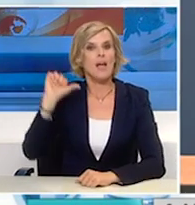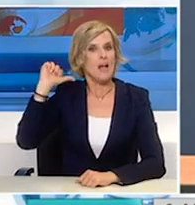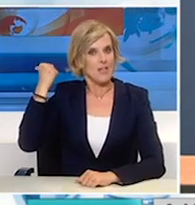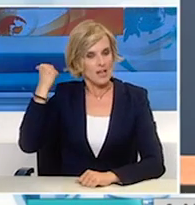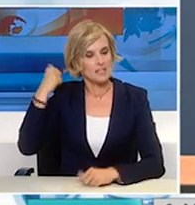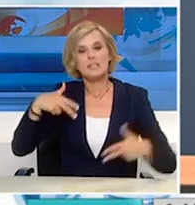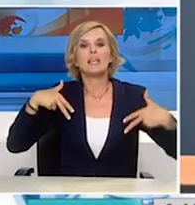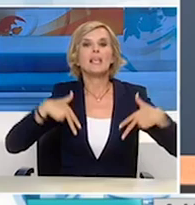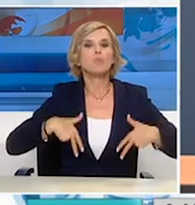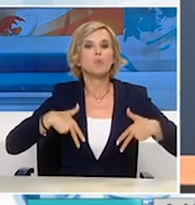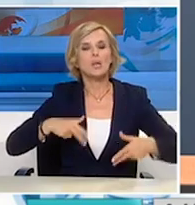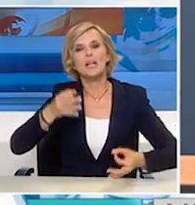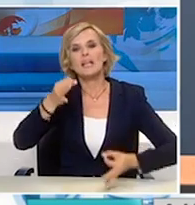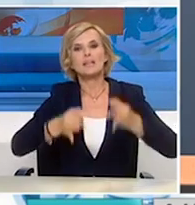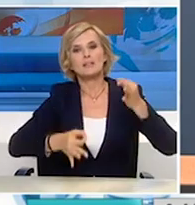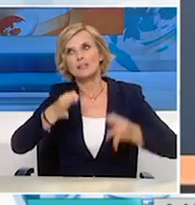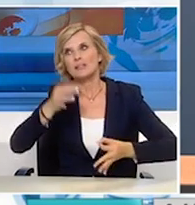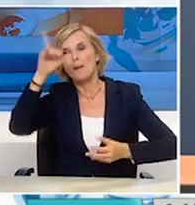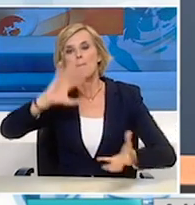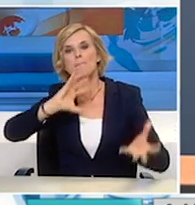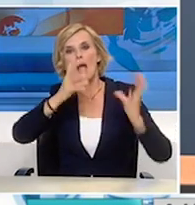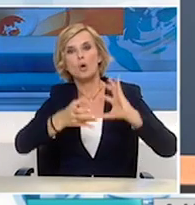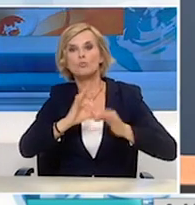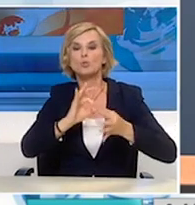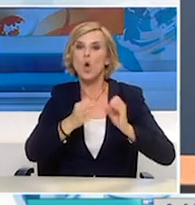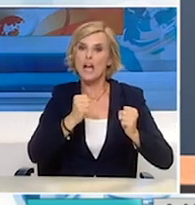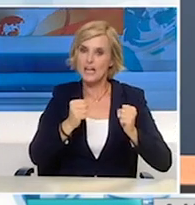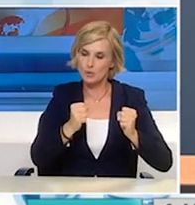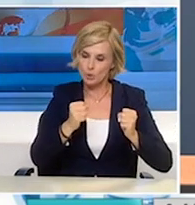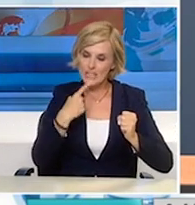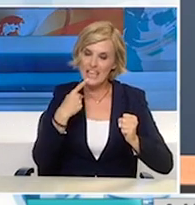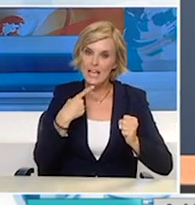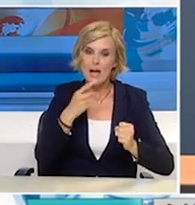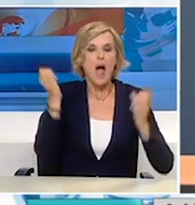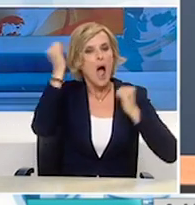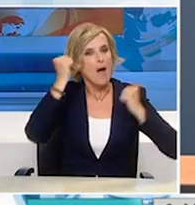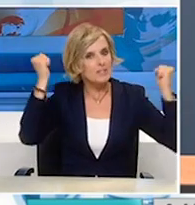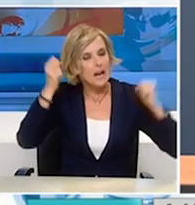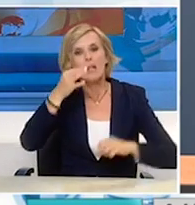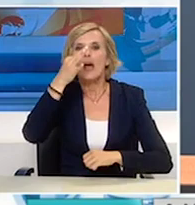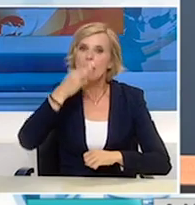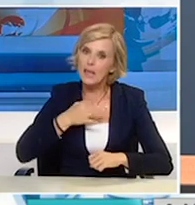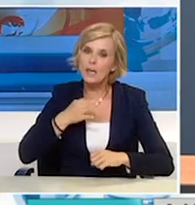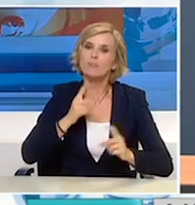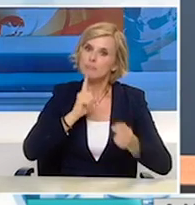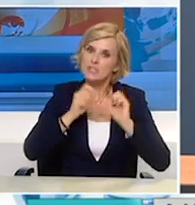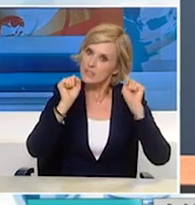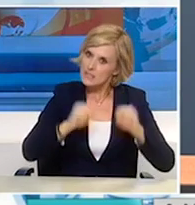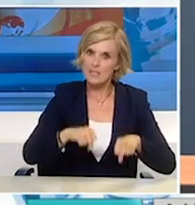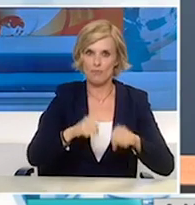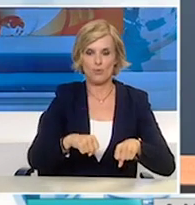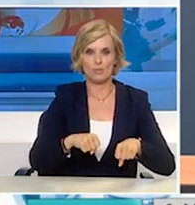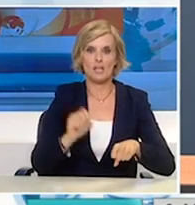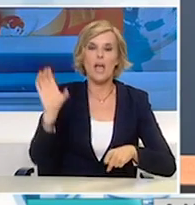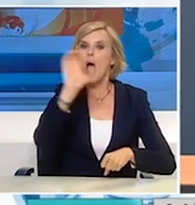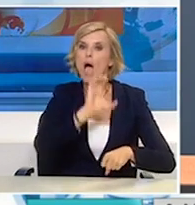διάσκεψη υπουργών του Παγκόσμιου Οργανισμού Υγείας, περισσότερες από 100 χώρες, μεταξύ των οποίων η Αυστραλία και η Κίνα, συμφώνησαν σε ψήφισμα της